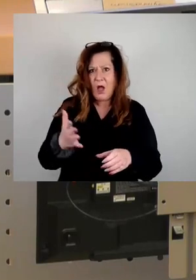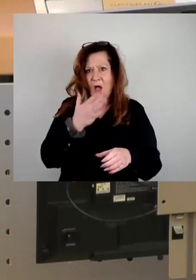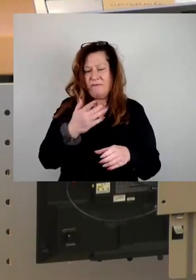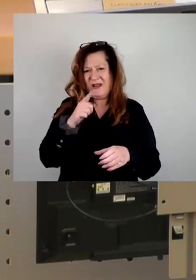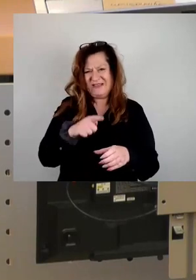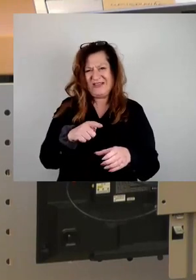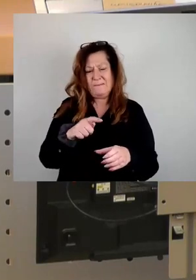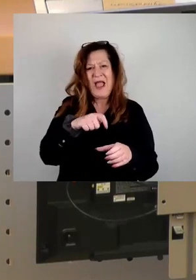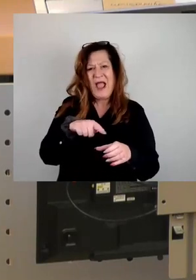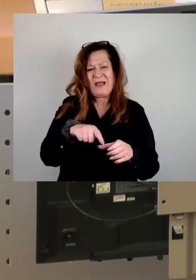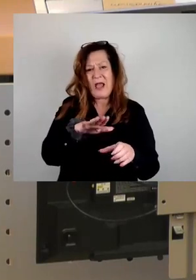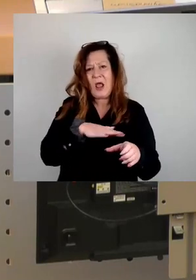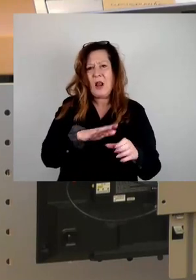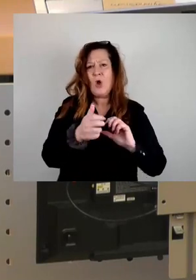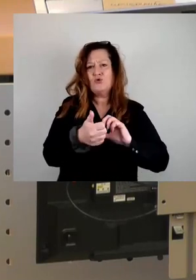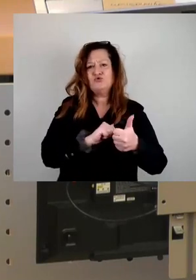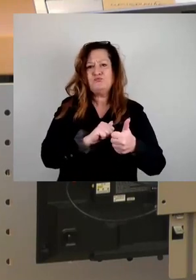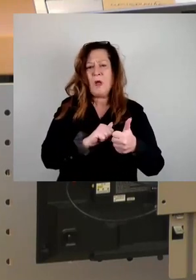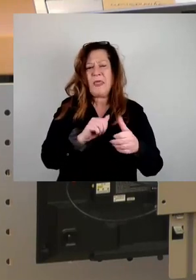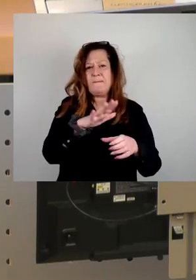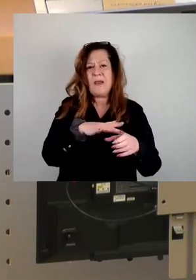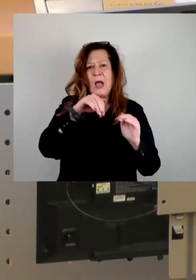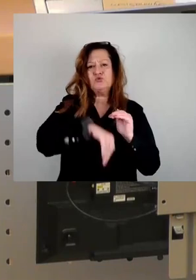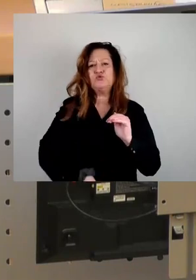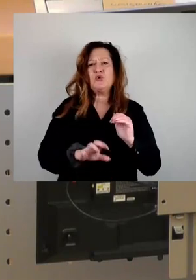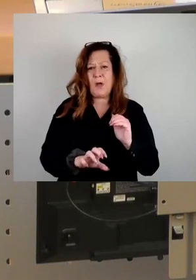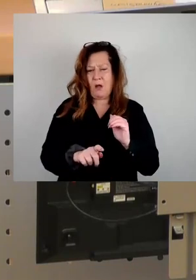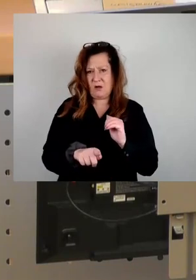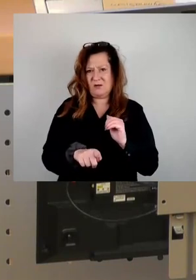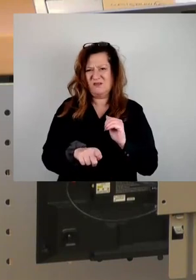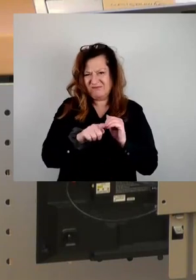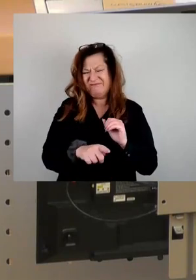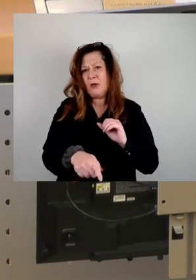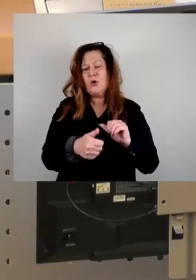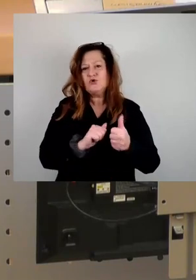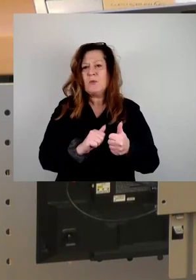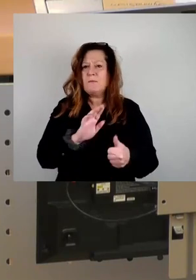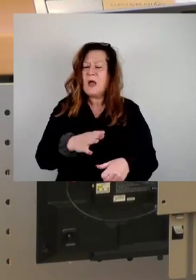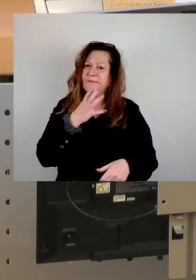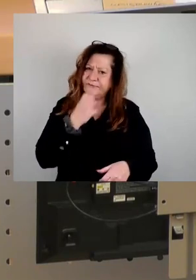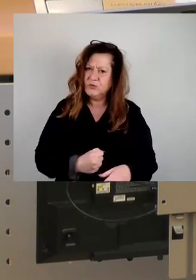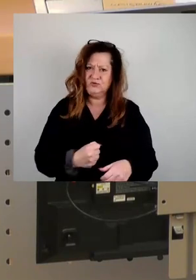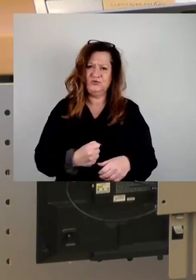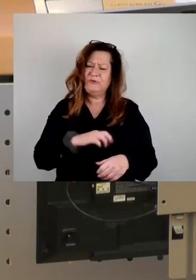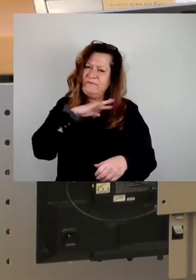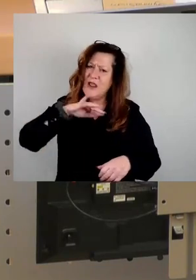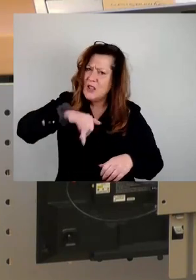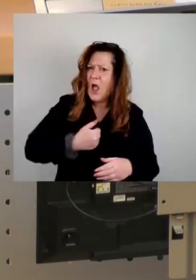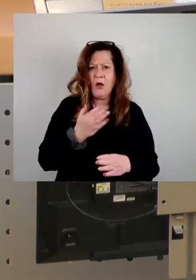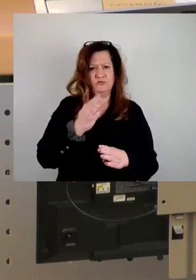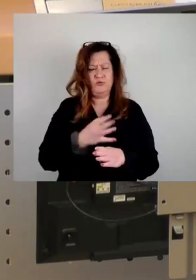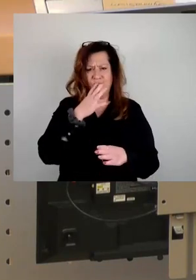einen der Sportplatz im Südpark, der schon seit sehr vielen Jahren gewünscht wird, der bereits Beschlusslage ist mit dem